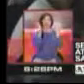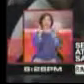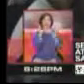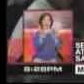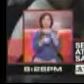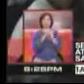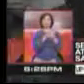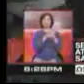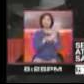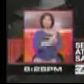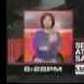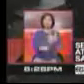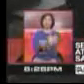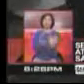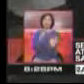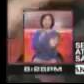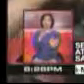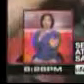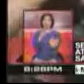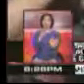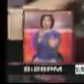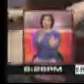Inilapit namin sa Aid SOT sa Kamkrami ang kaso.